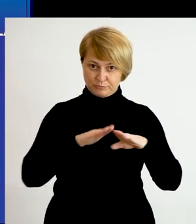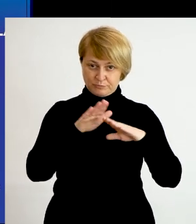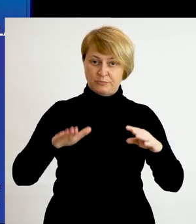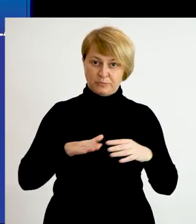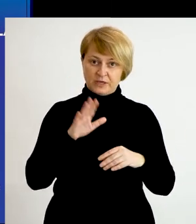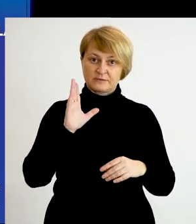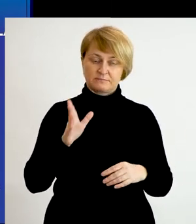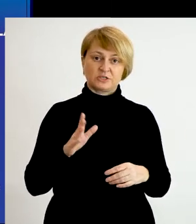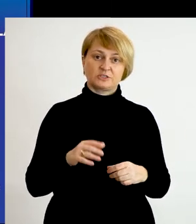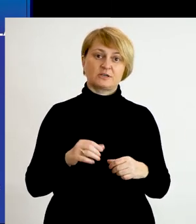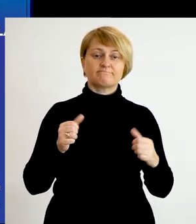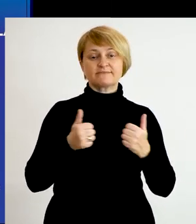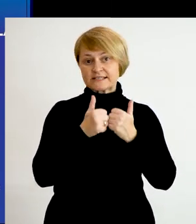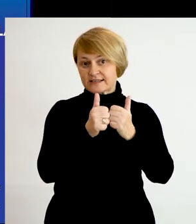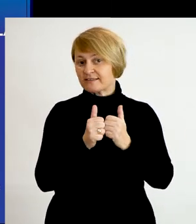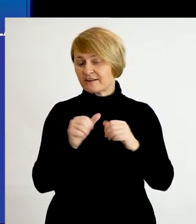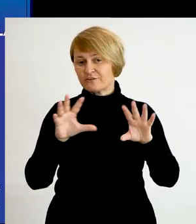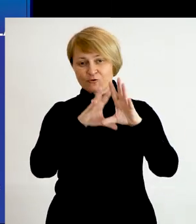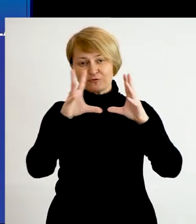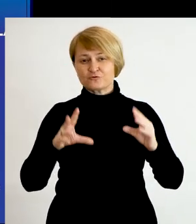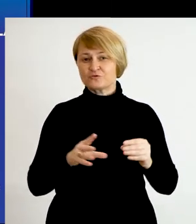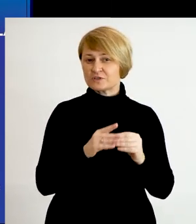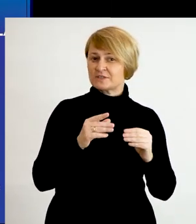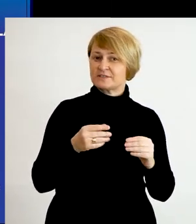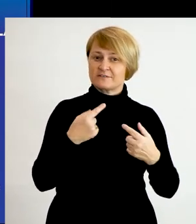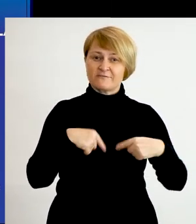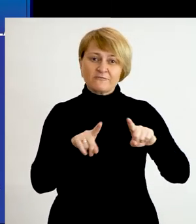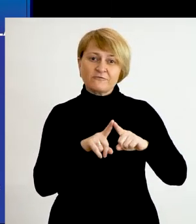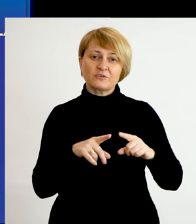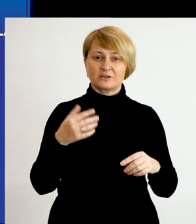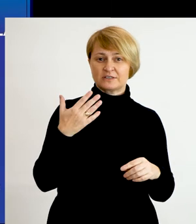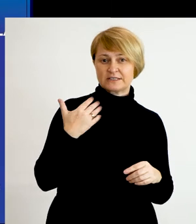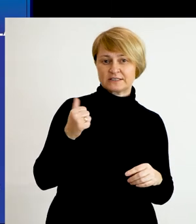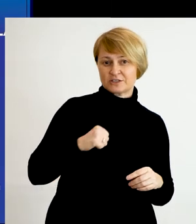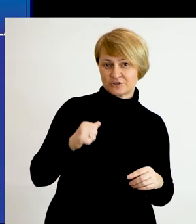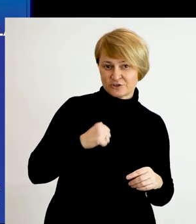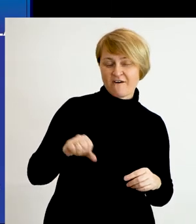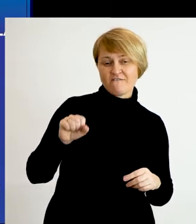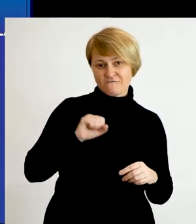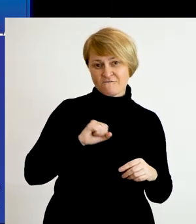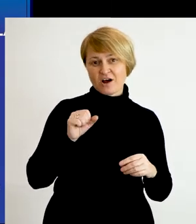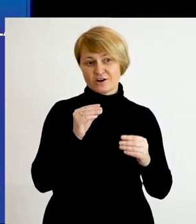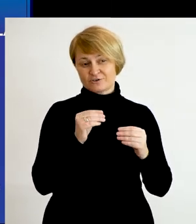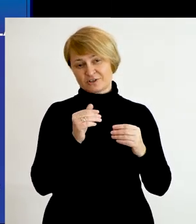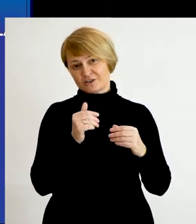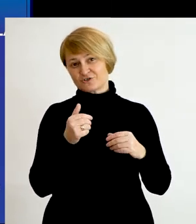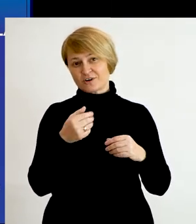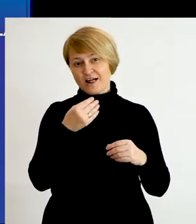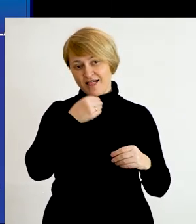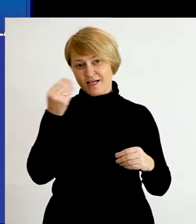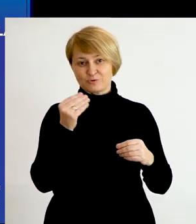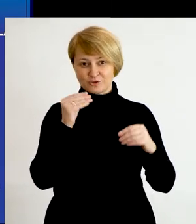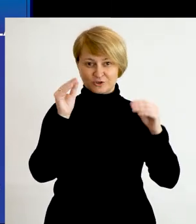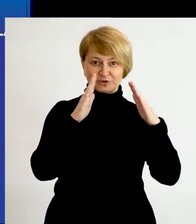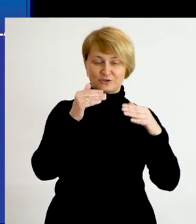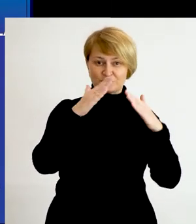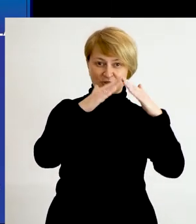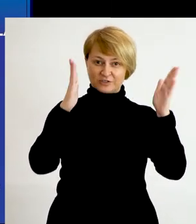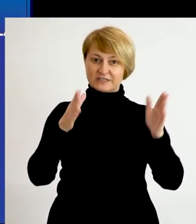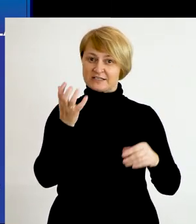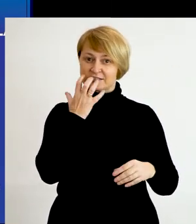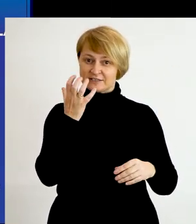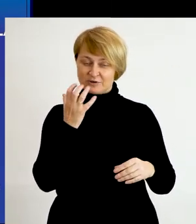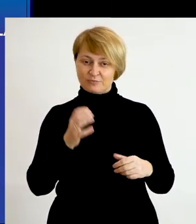wydamy. Inwestycja, na którą wszyscy czekają, myślę, że jeszcze fajniejsza niż cieplak. Trochę jeszcze poczekamy, ale to tak jak